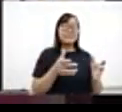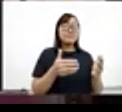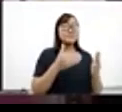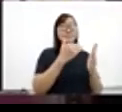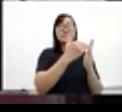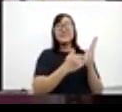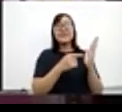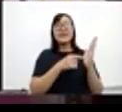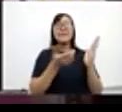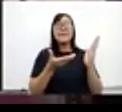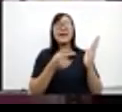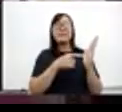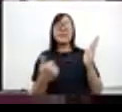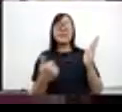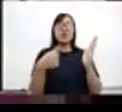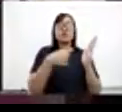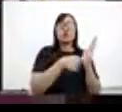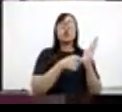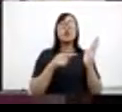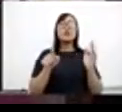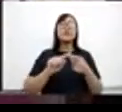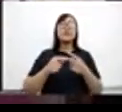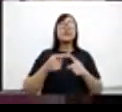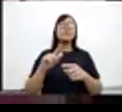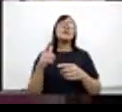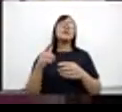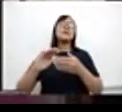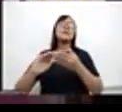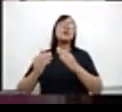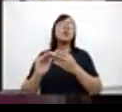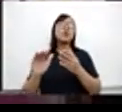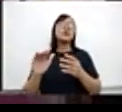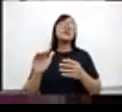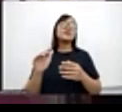kolaborasi dengan teman-teman di lapangan dan Apakah ada proses pendampingan